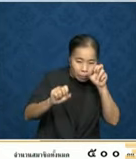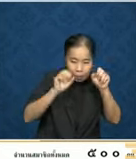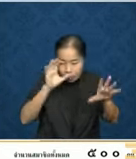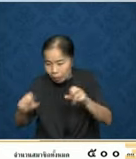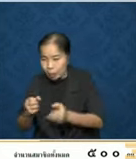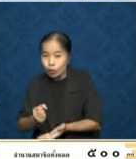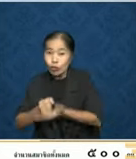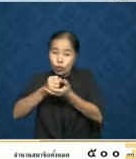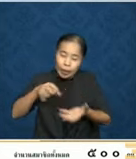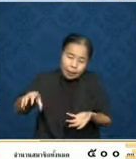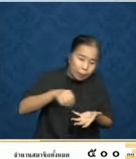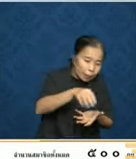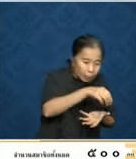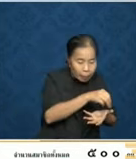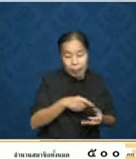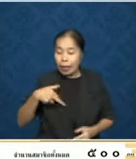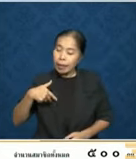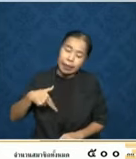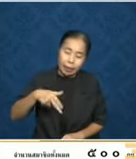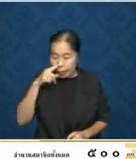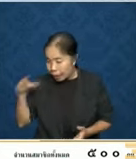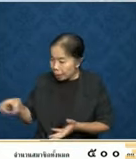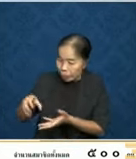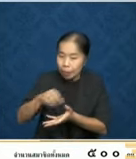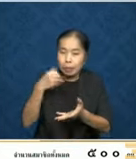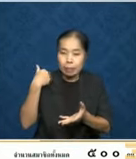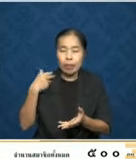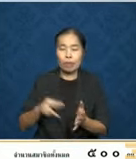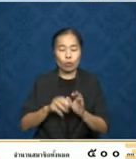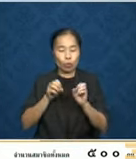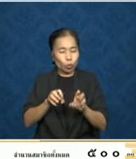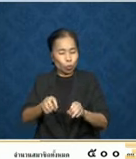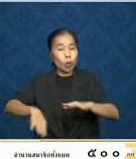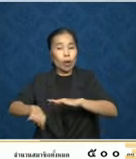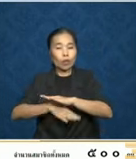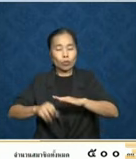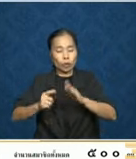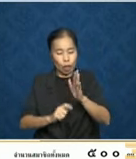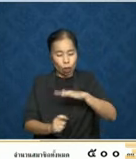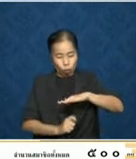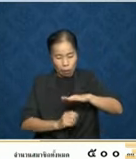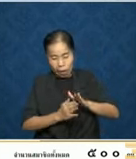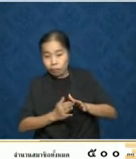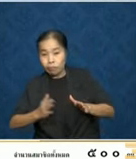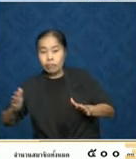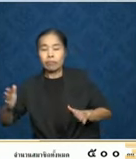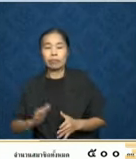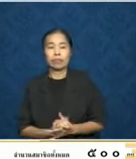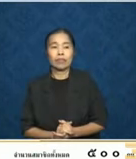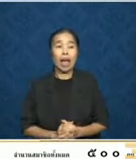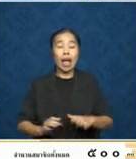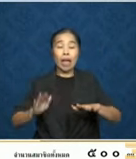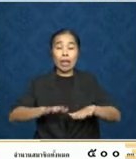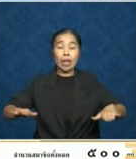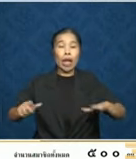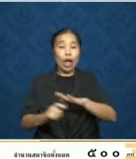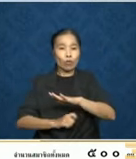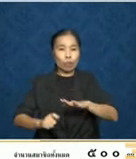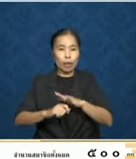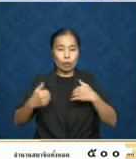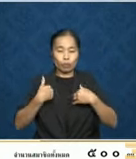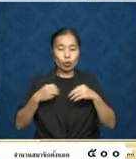ช่วยการปกป้องทรัพยากรต่างๆแล้วก็มีการบรรจุตั้งแต่อนุบาลค่ะสไลด์ถัดไปค่ะเช่นอันนี้นะคะอนุบาลก็จะมีการสอนนะคะเบ